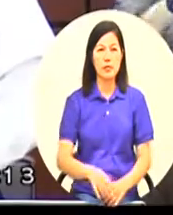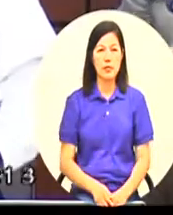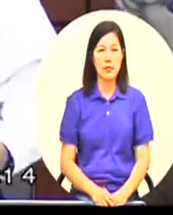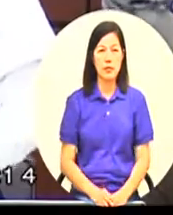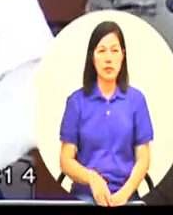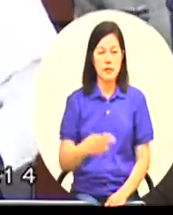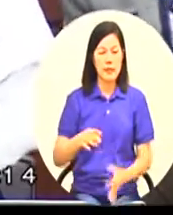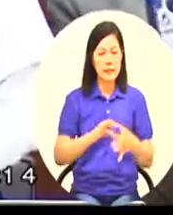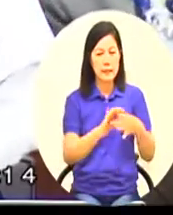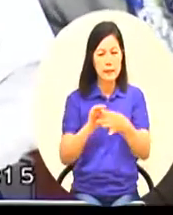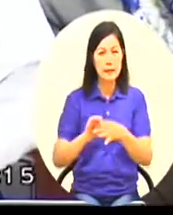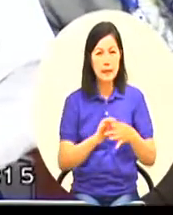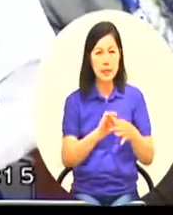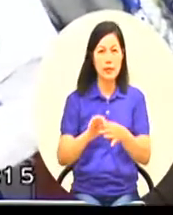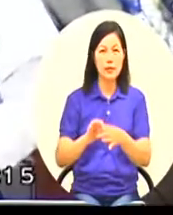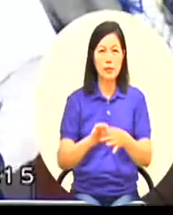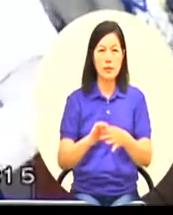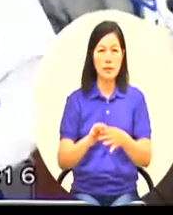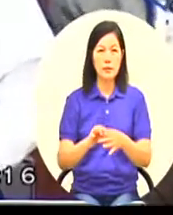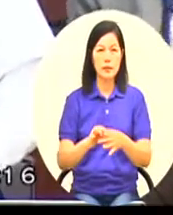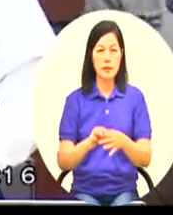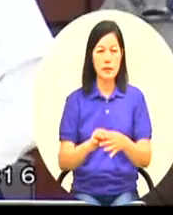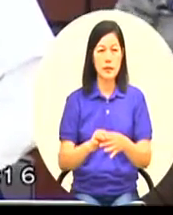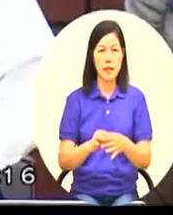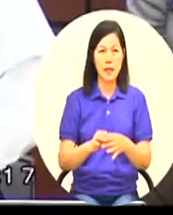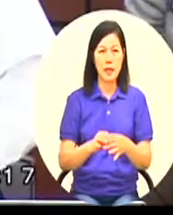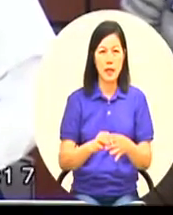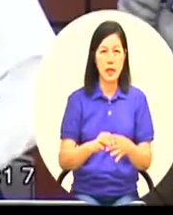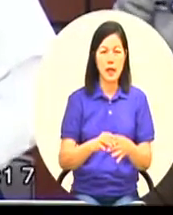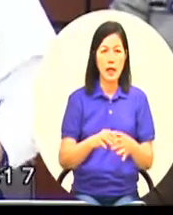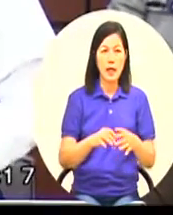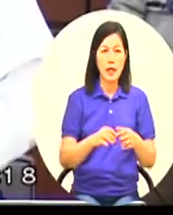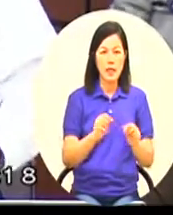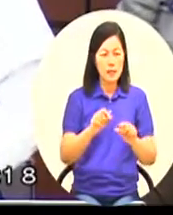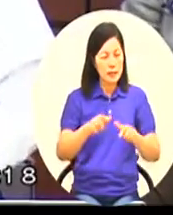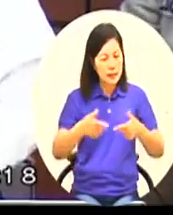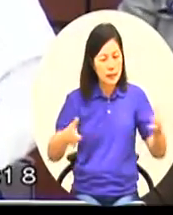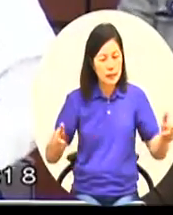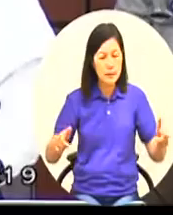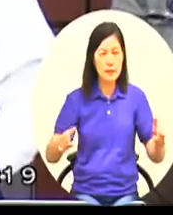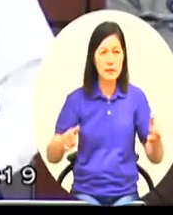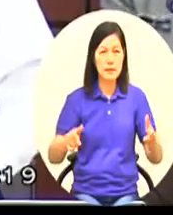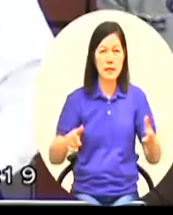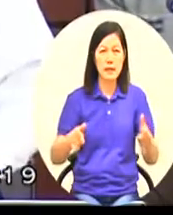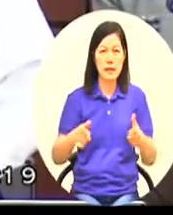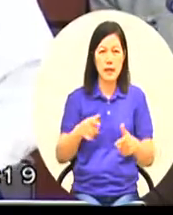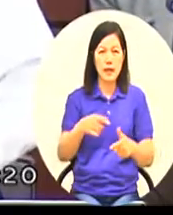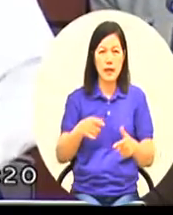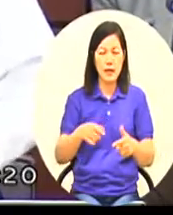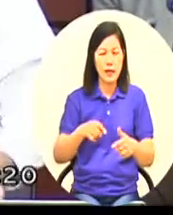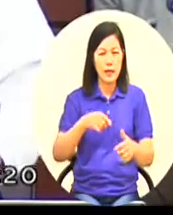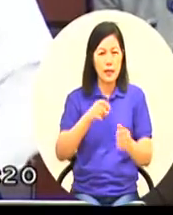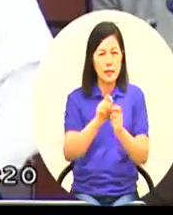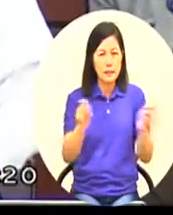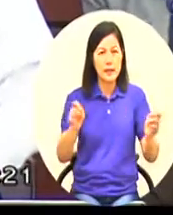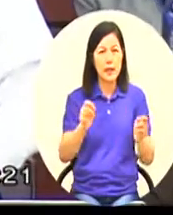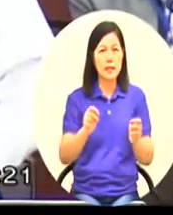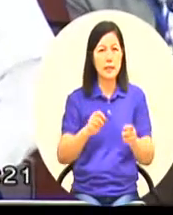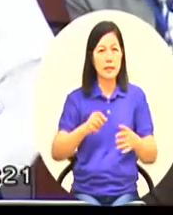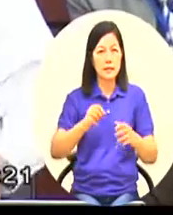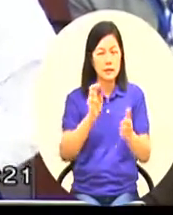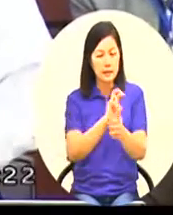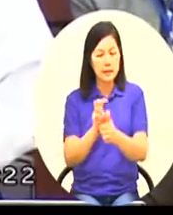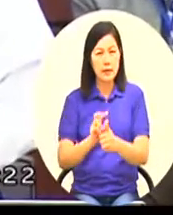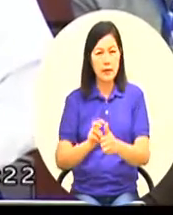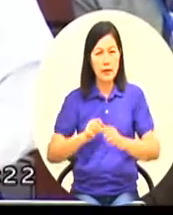相关的一些活能的机能活化的据点等等，那些属于目前长照 不是在长照里面，但是我们在健康老化部分，